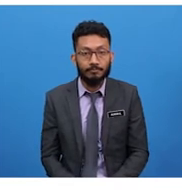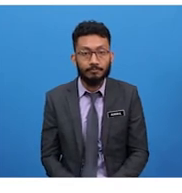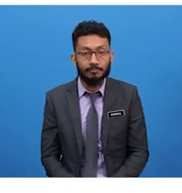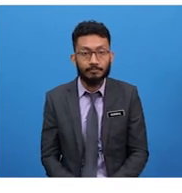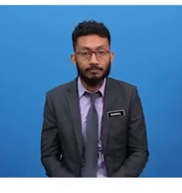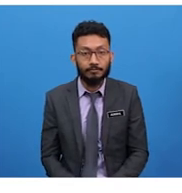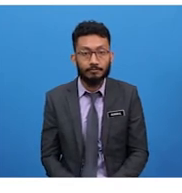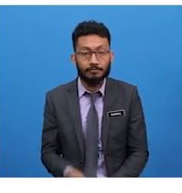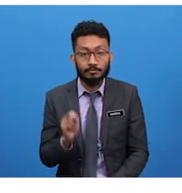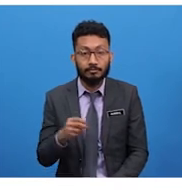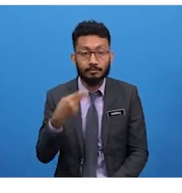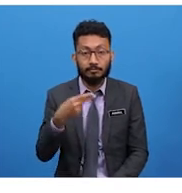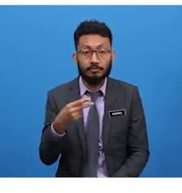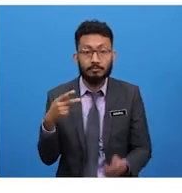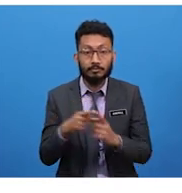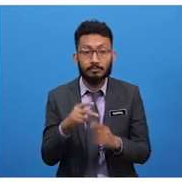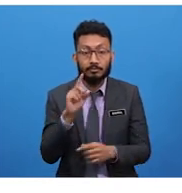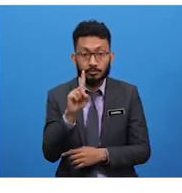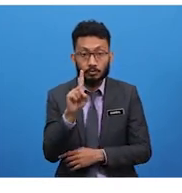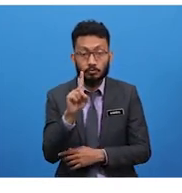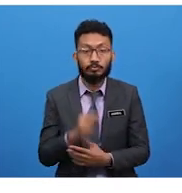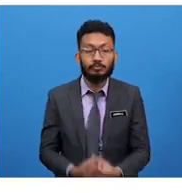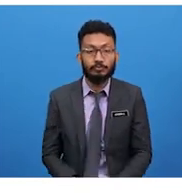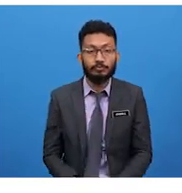Dari titik H ke titik H1.